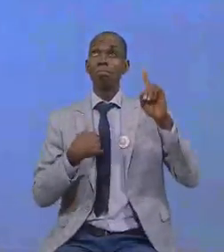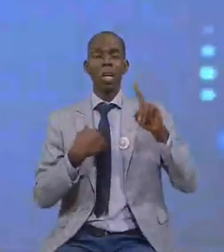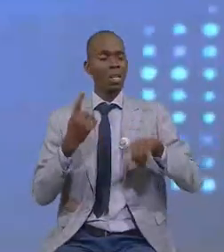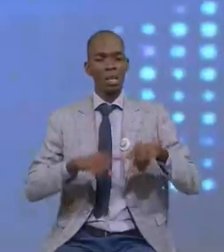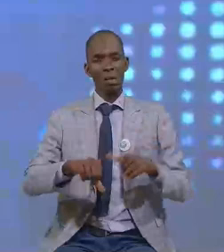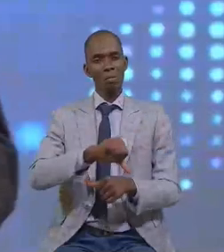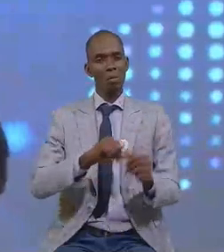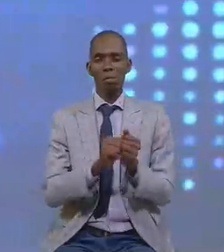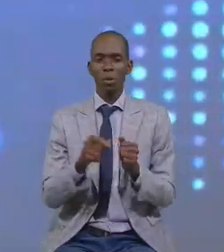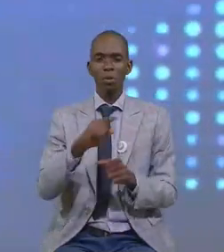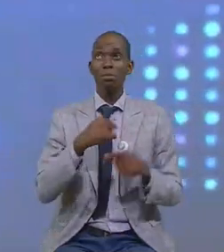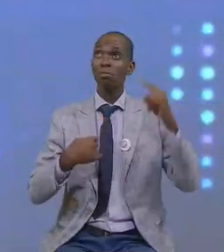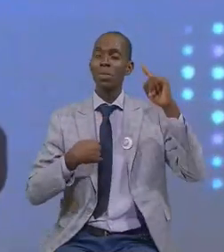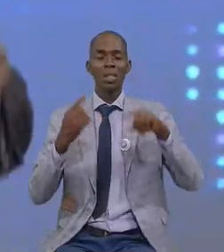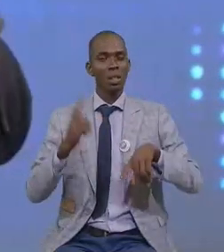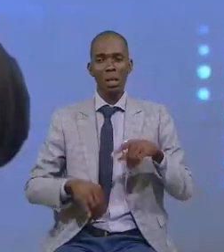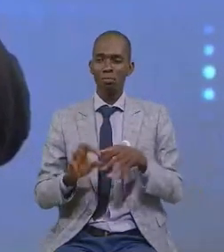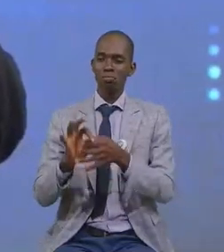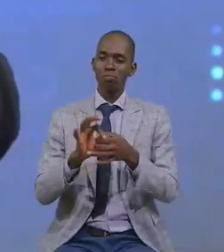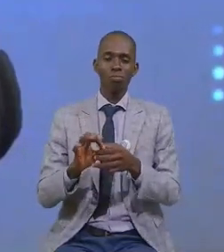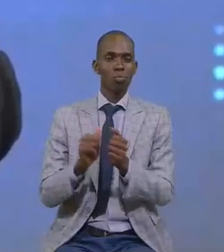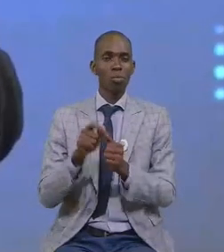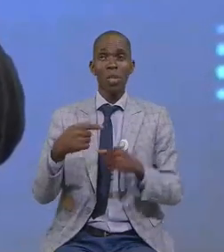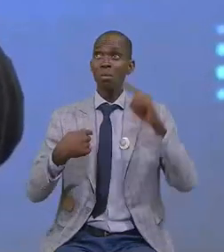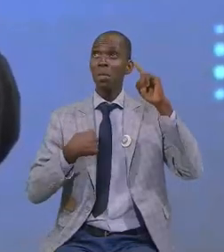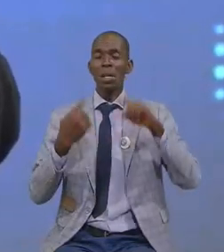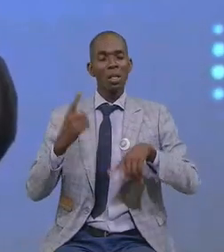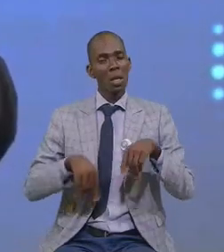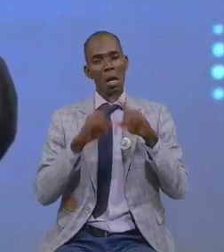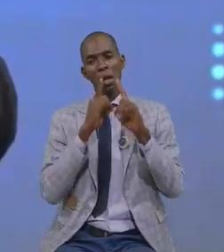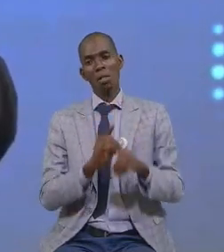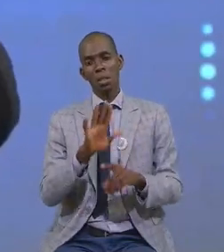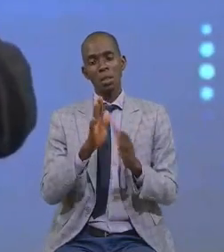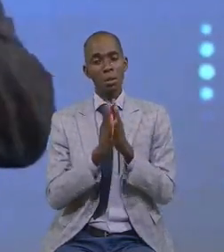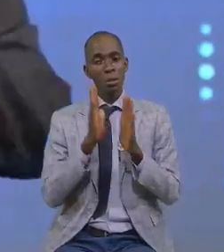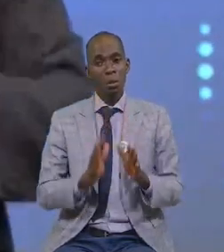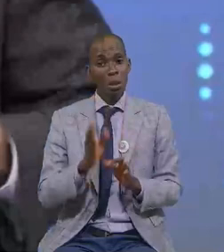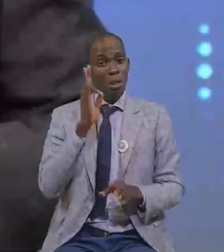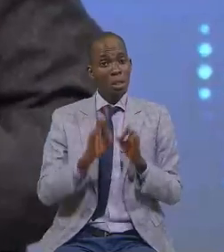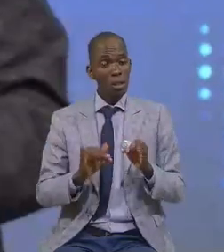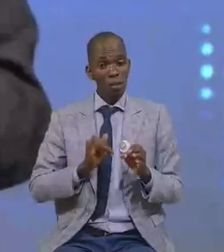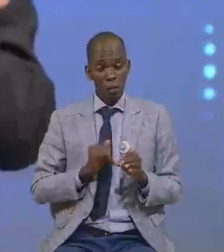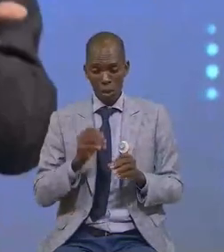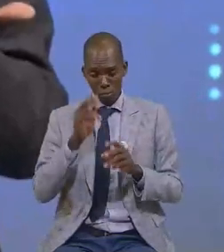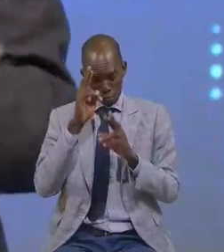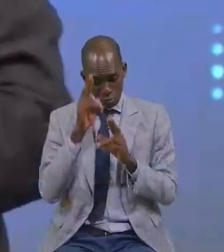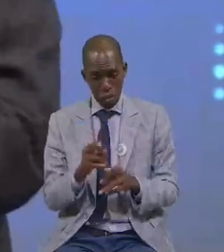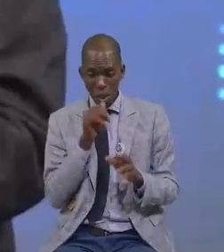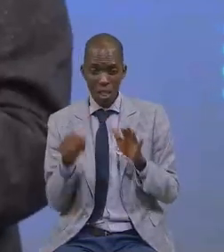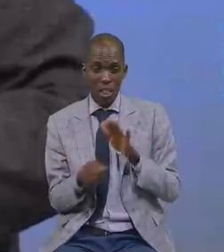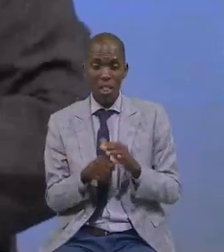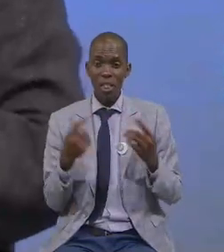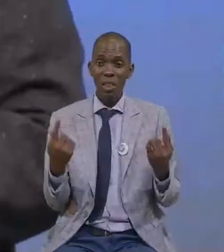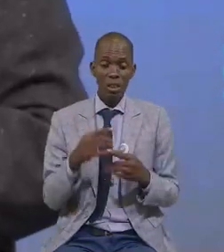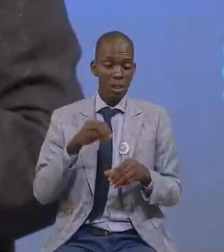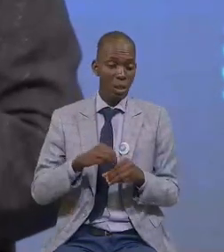lui. Je ne peux pas être avec lui. Je ne peux pas l'exaucer. Si j'avais conçu l'iniquité, la transgression dans mon corps,